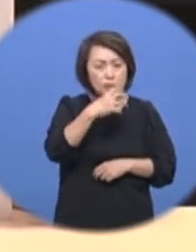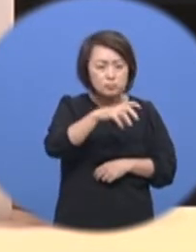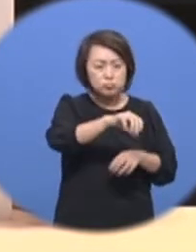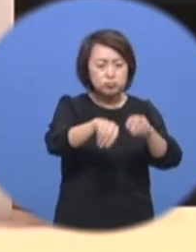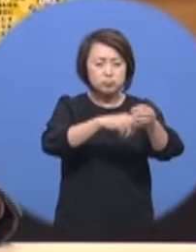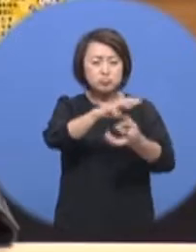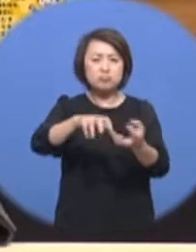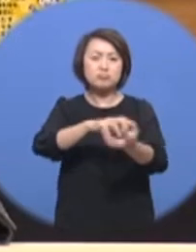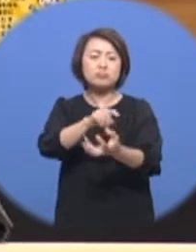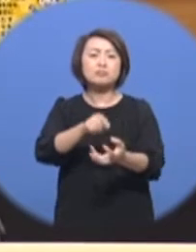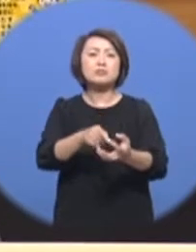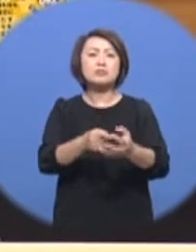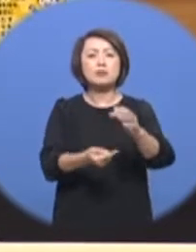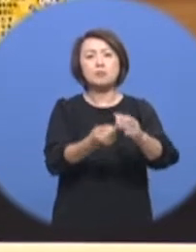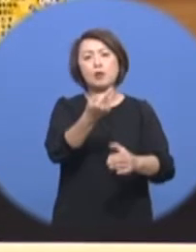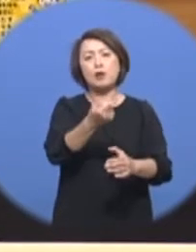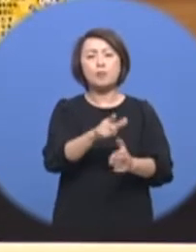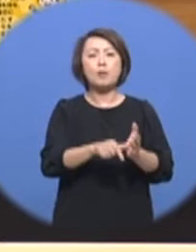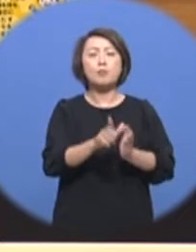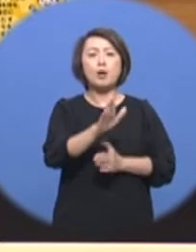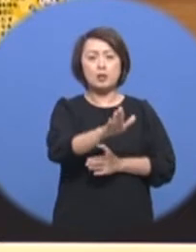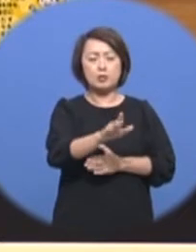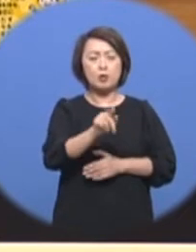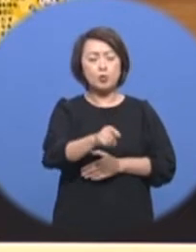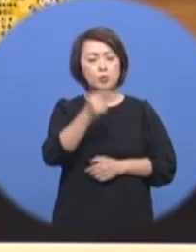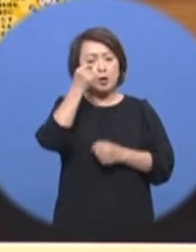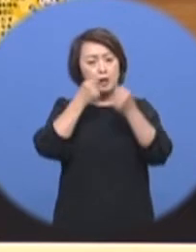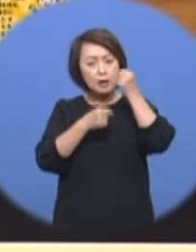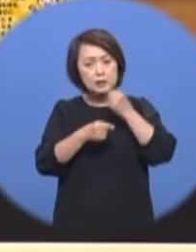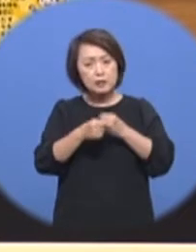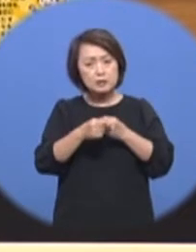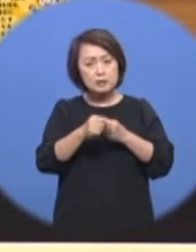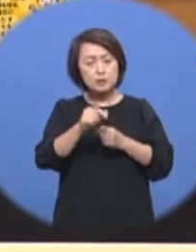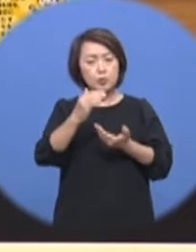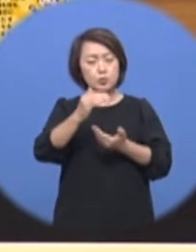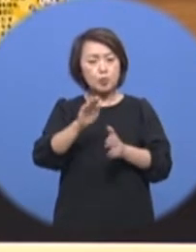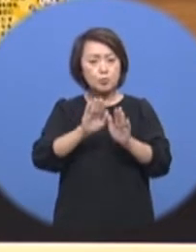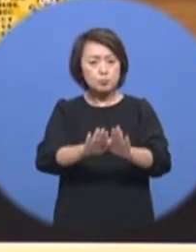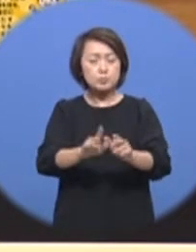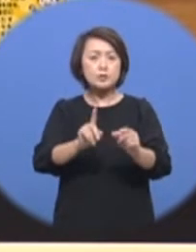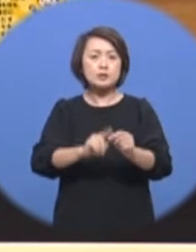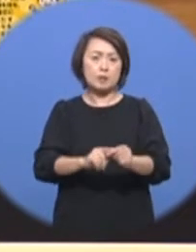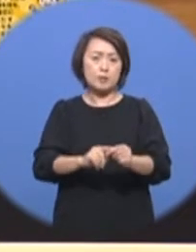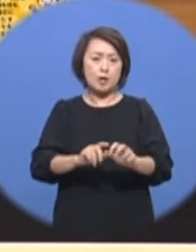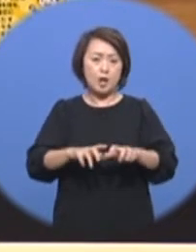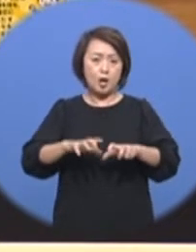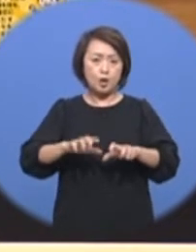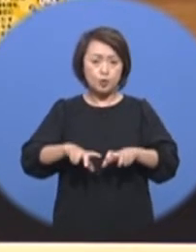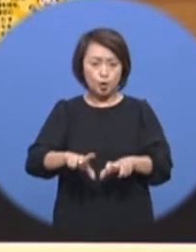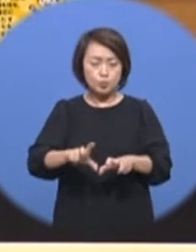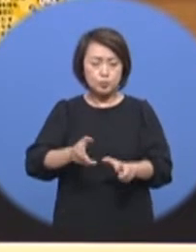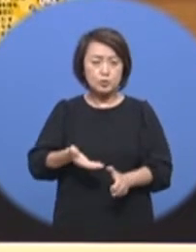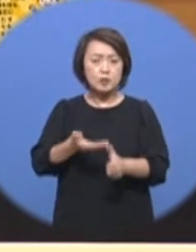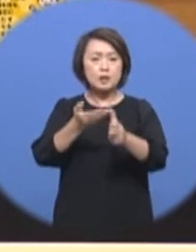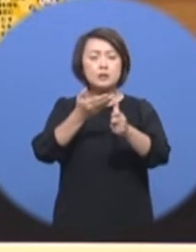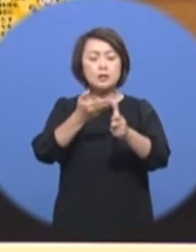ともあります。こういう悲しい事態を防ぐために、動物を飼っている方みんなに実践してほしいことが